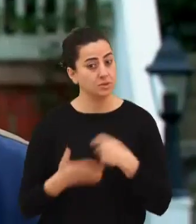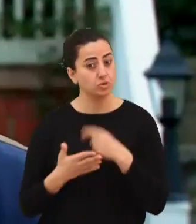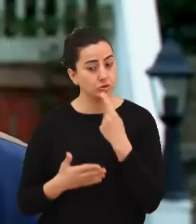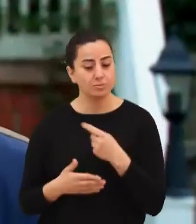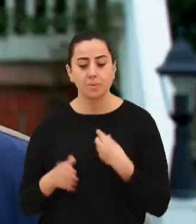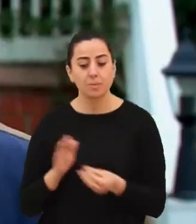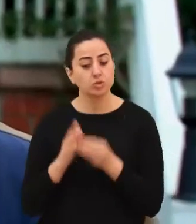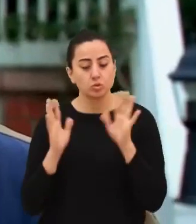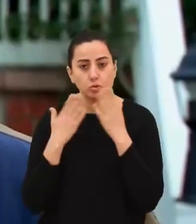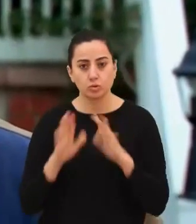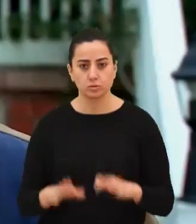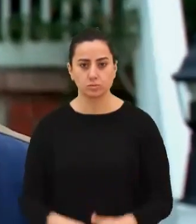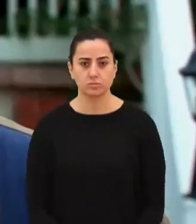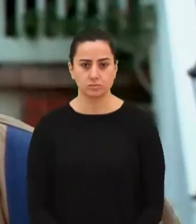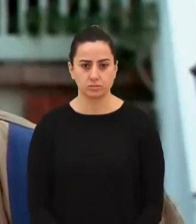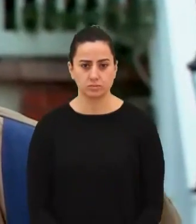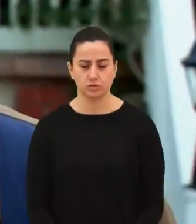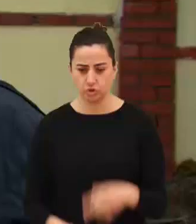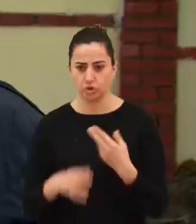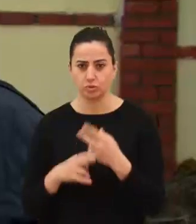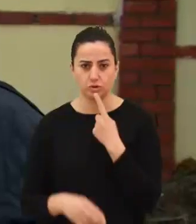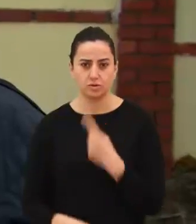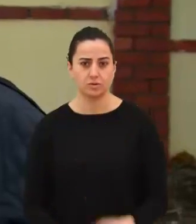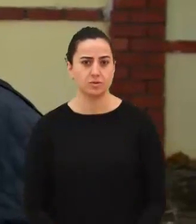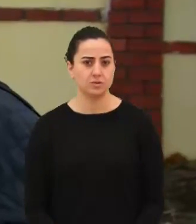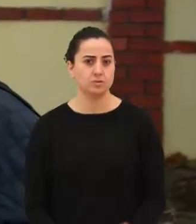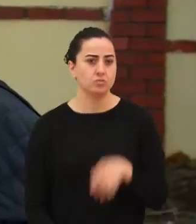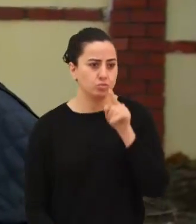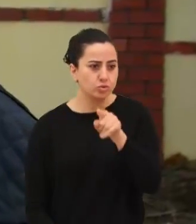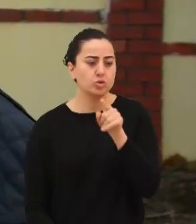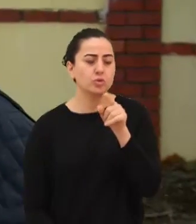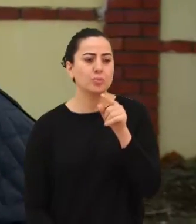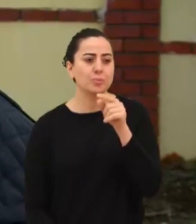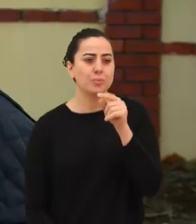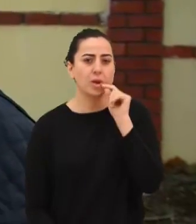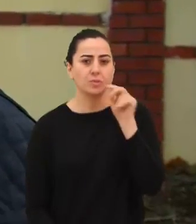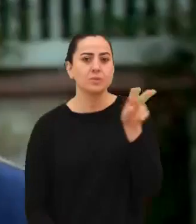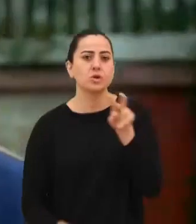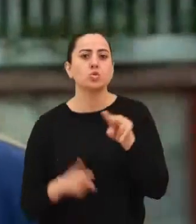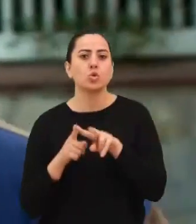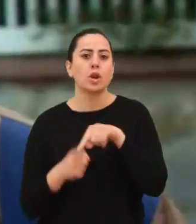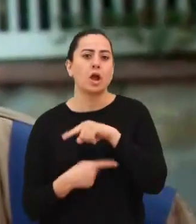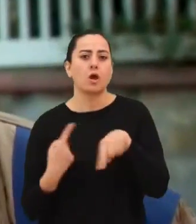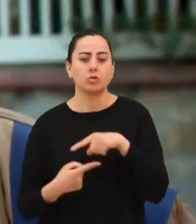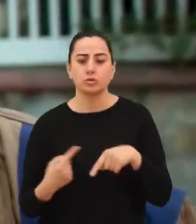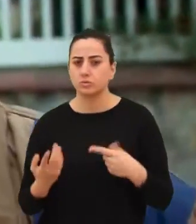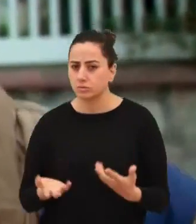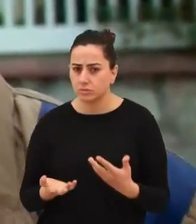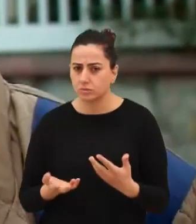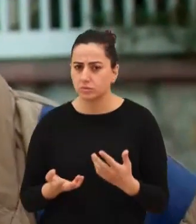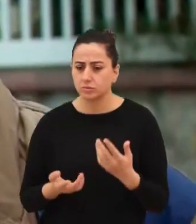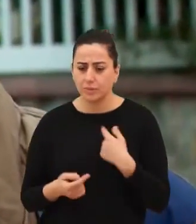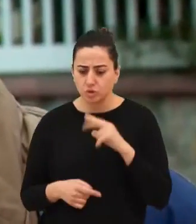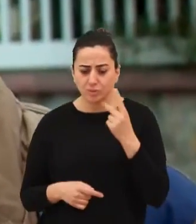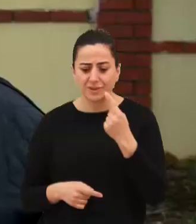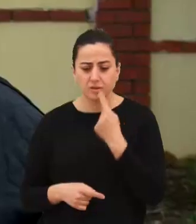Benden bahşiş koparamazsın ha. Anladın mı? Çabuk söyle. Bu beyefendiler Nurhan'ı arıyorlar. Nurhan mı arıyor? E o zaman niye